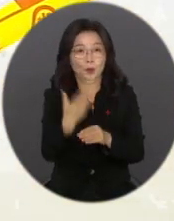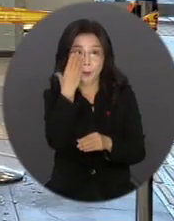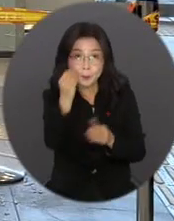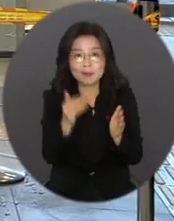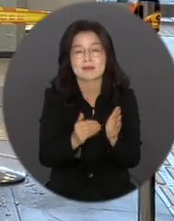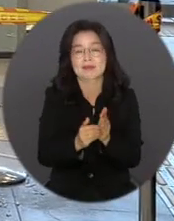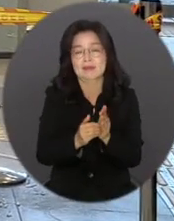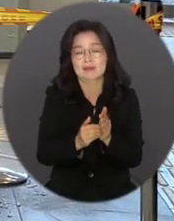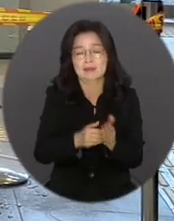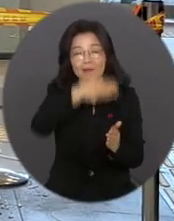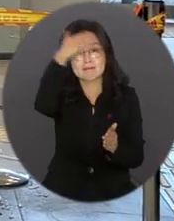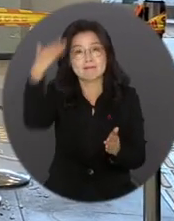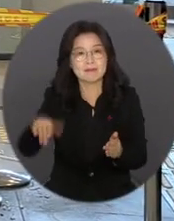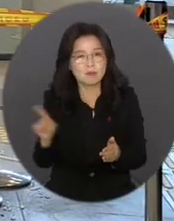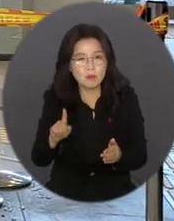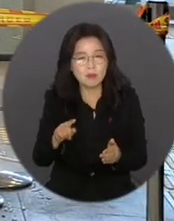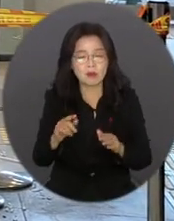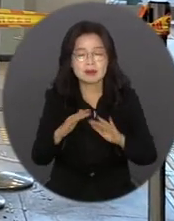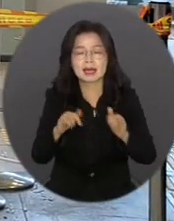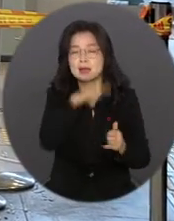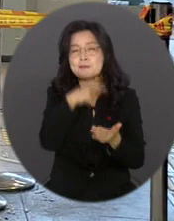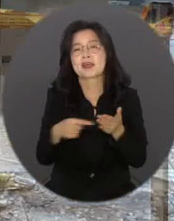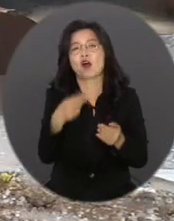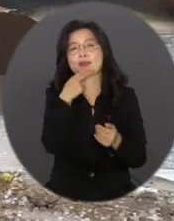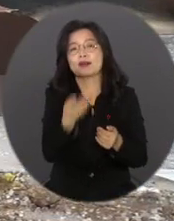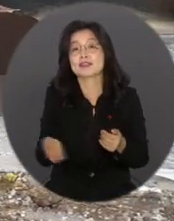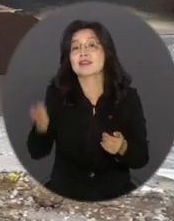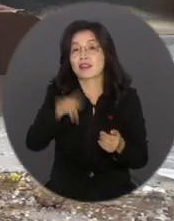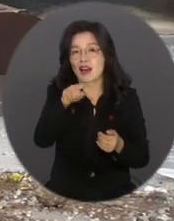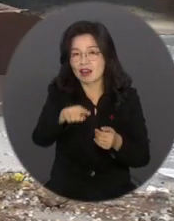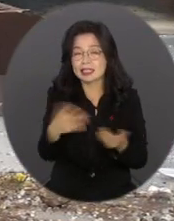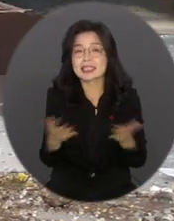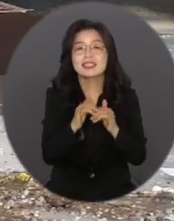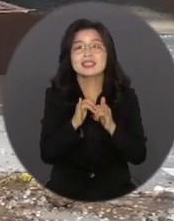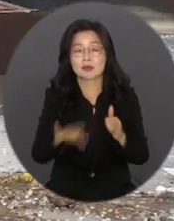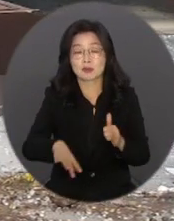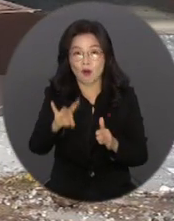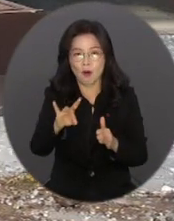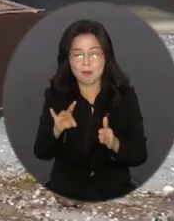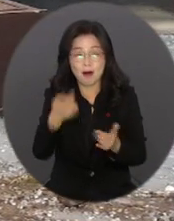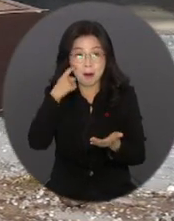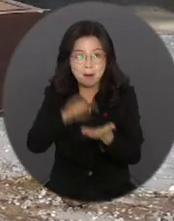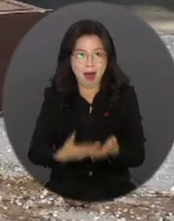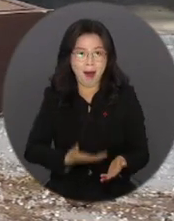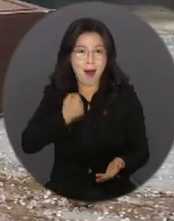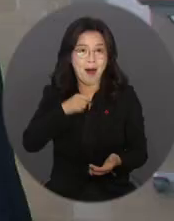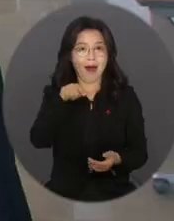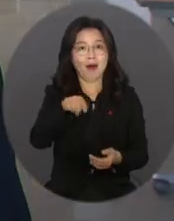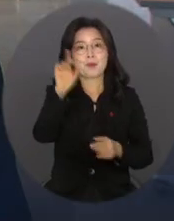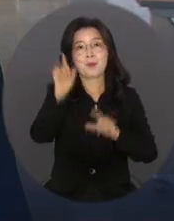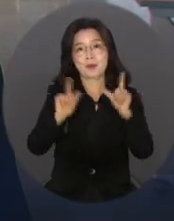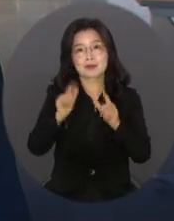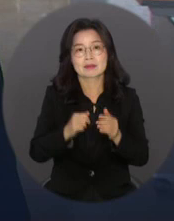다행히 인명피해는 없었는데 5월 단체 관계자들에겐 새해 첫 출근부터 닥친 날벼락이었습니다